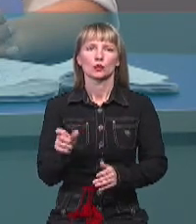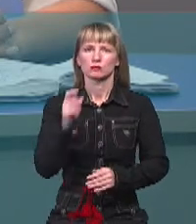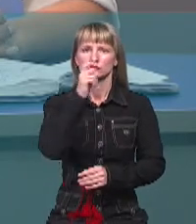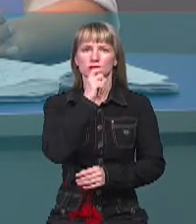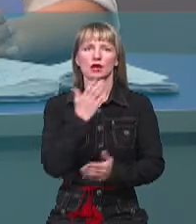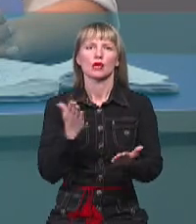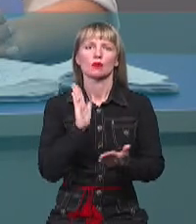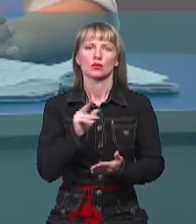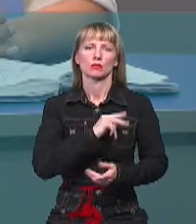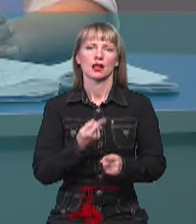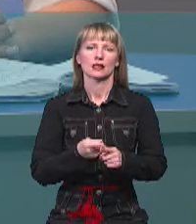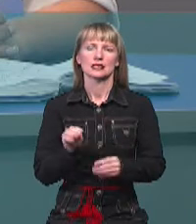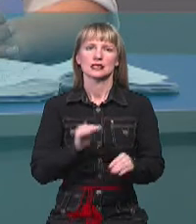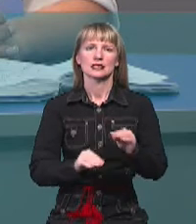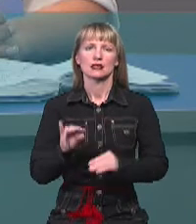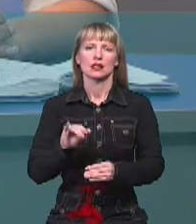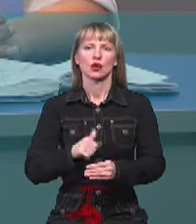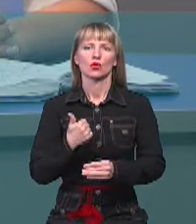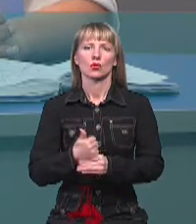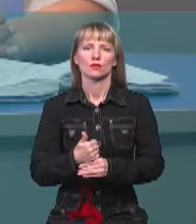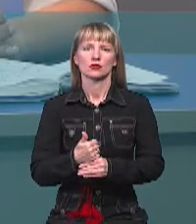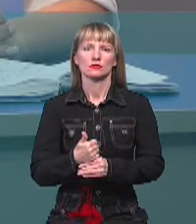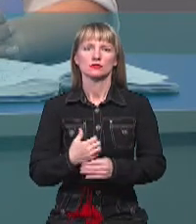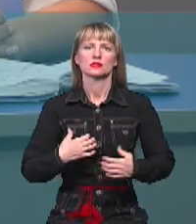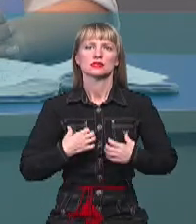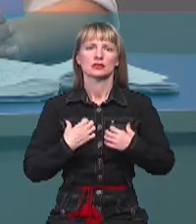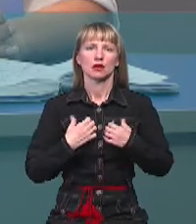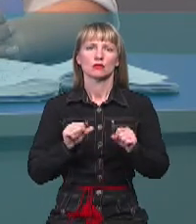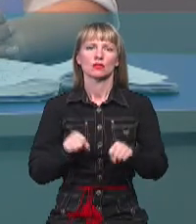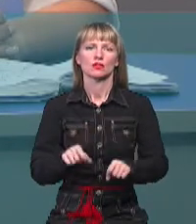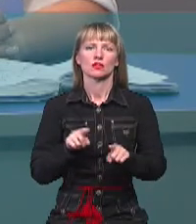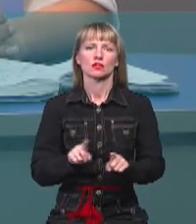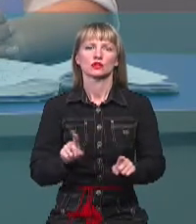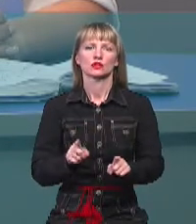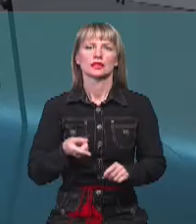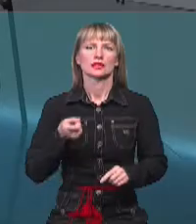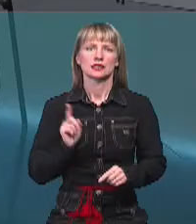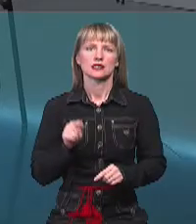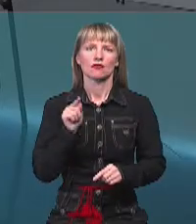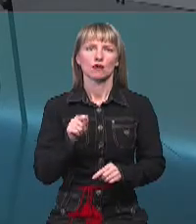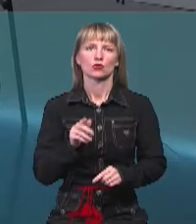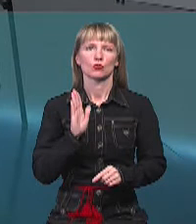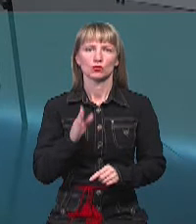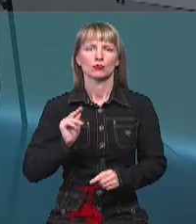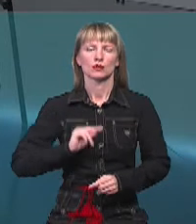буде працювати ця система. І головний такий, скажімо, страх, можливо, це те, що чи дійсно воно пропрацює, чи дійсно лікар